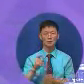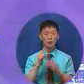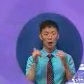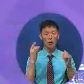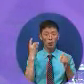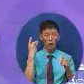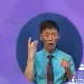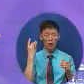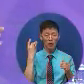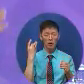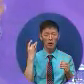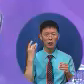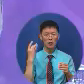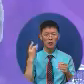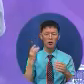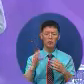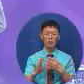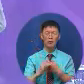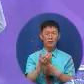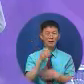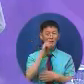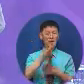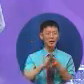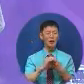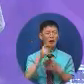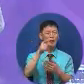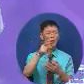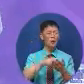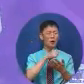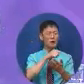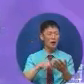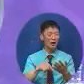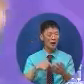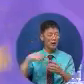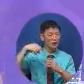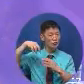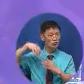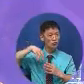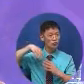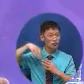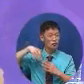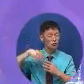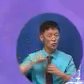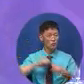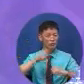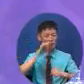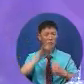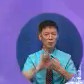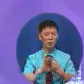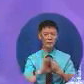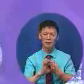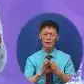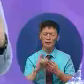사람은 이 아까 얘기했던 보상 중추를 계속 활성화하면